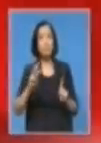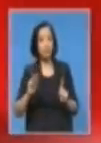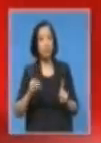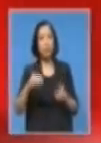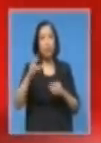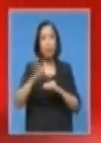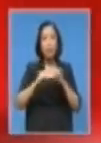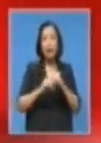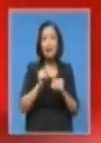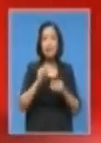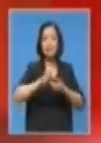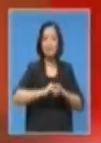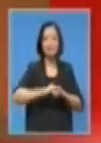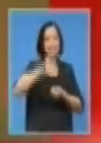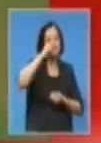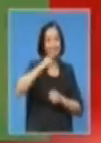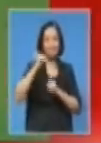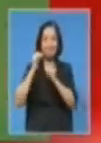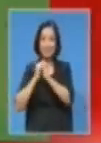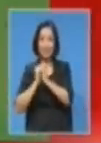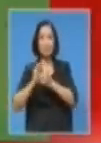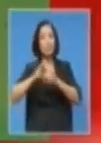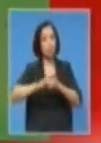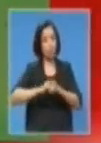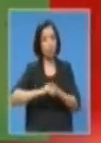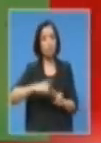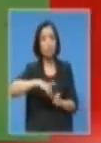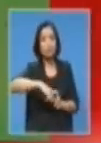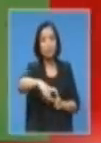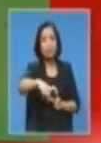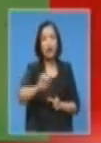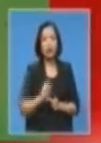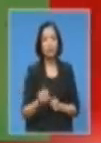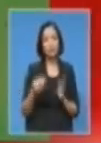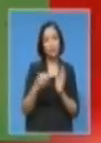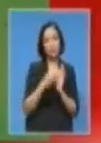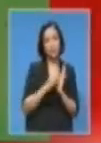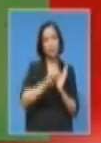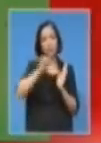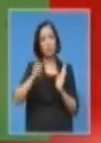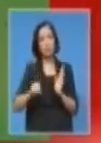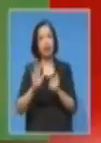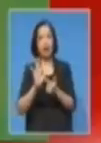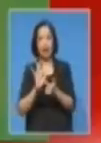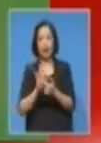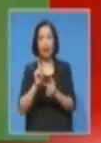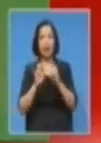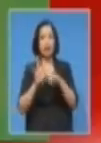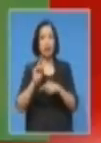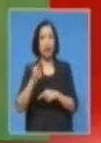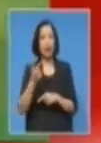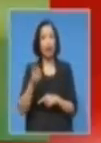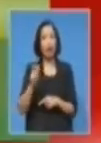งการร่วมระหว่างไทยจีนนะครับเส้นนี้ก็จะเป็นเส้นกรุงเทพไปที่แข่งคอยไปนครราชสีม